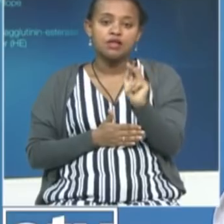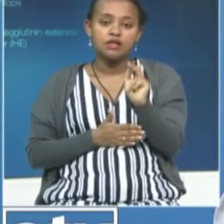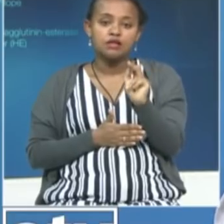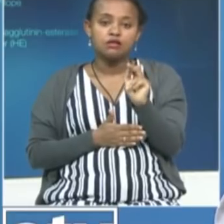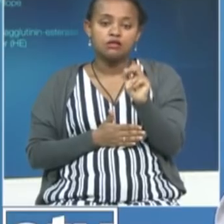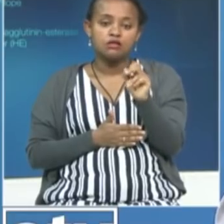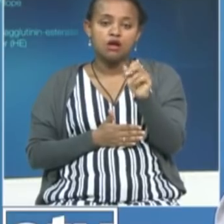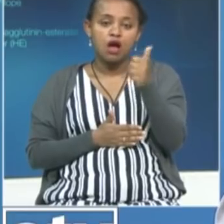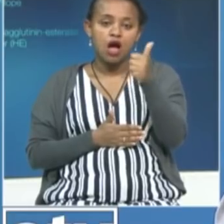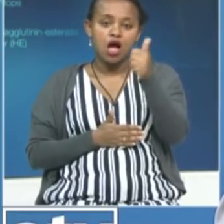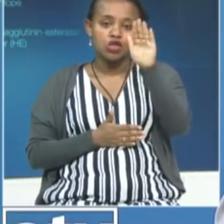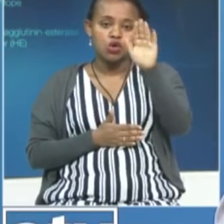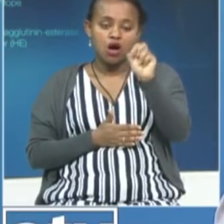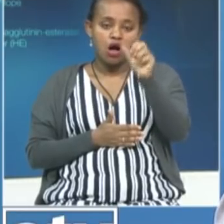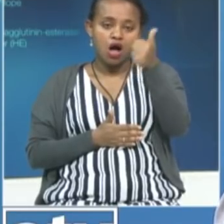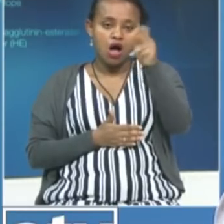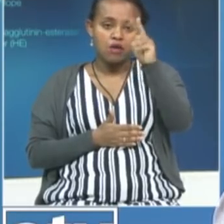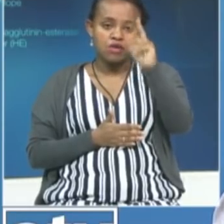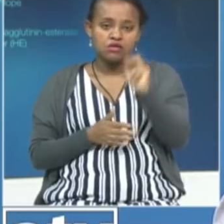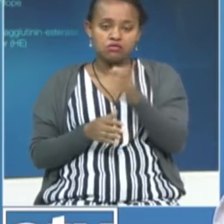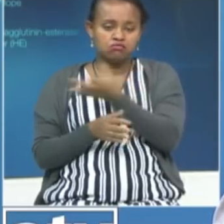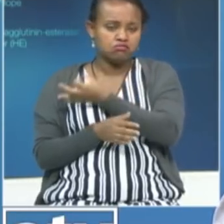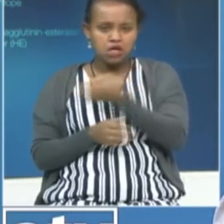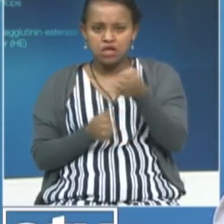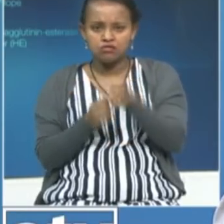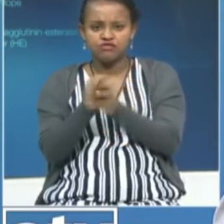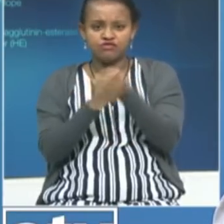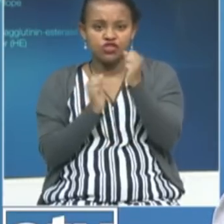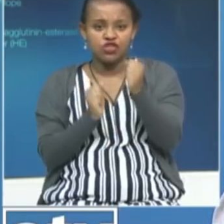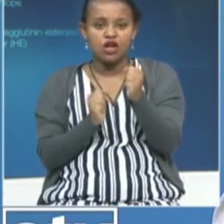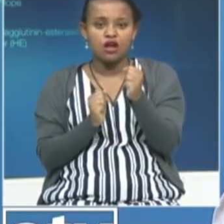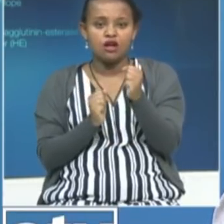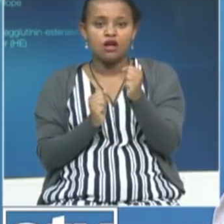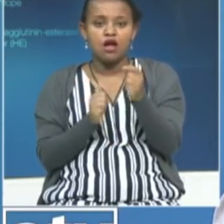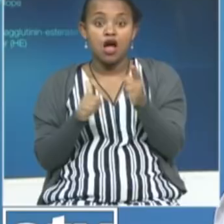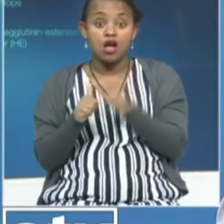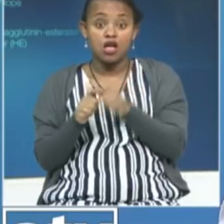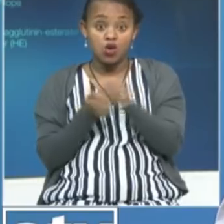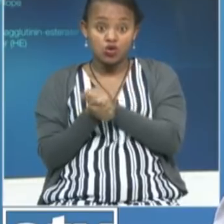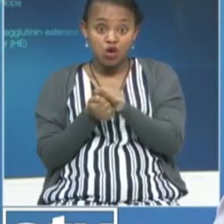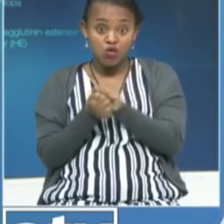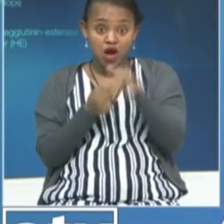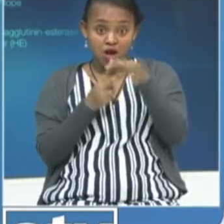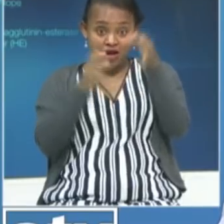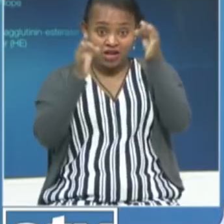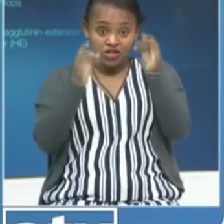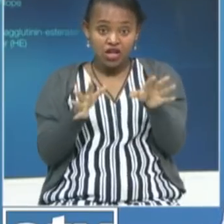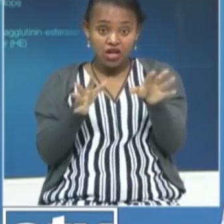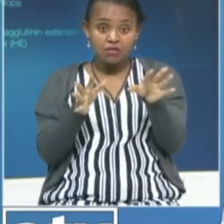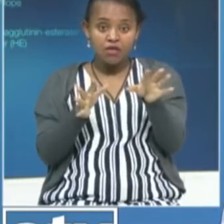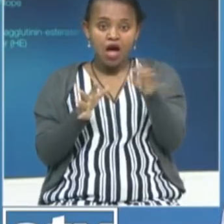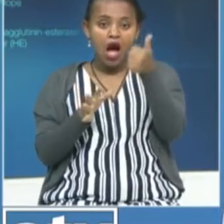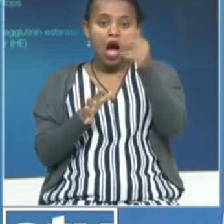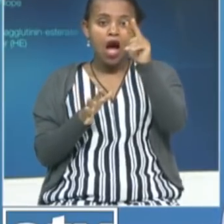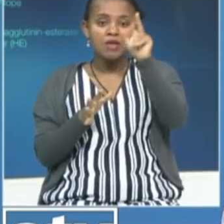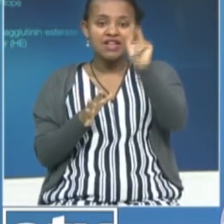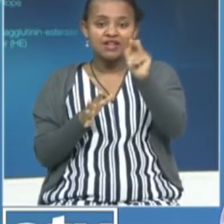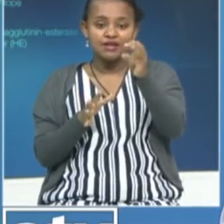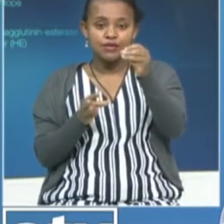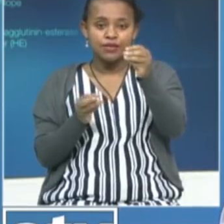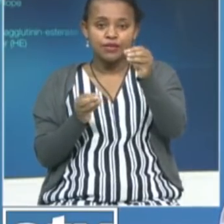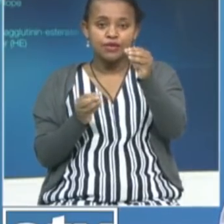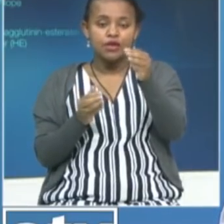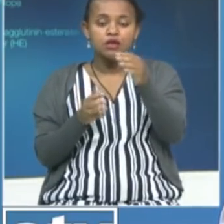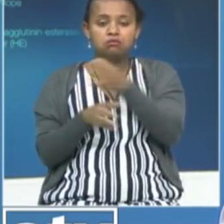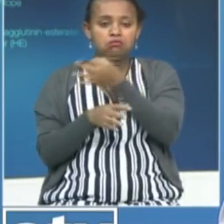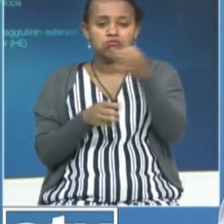በአመድ በደንብ አድርገው መታጠብ ይቻላል። አንደኛው ሳሙና አማራጭ ከሌለ በአመድ በደንብ ተደርጎ